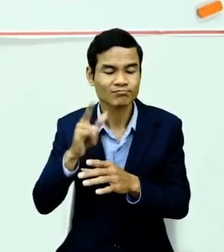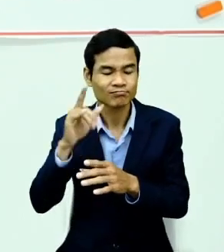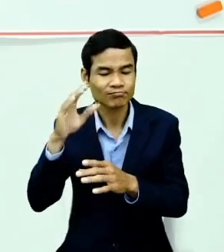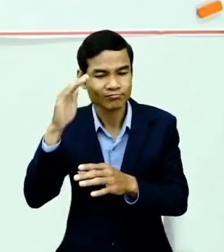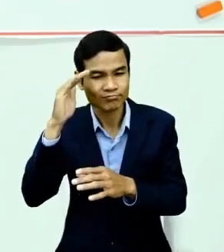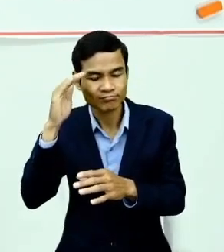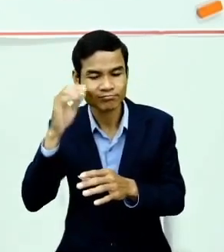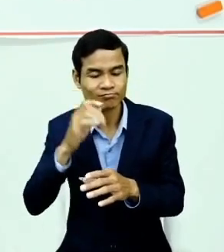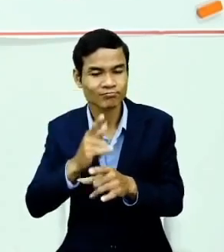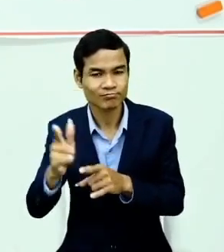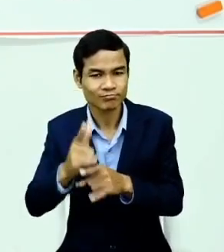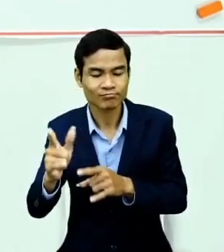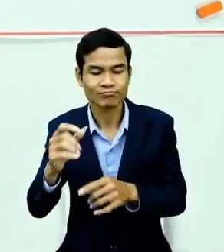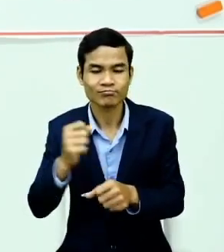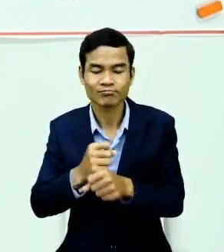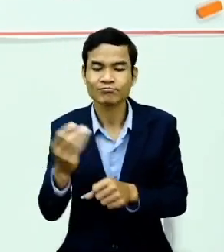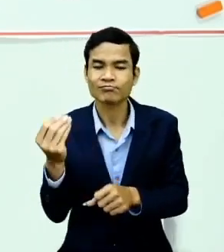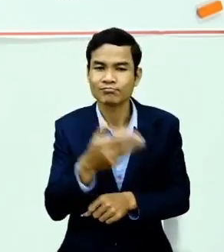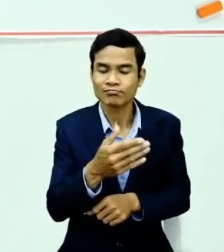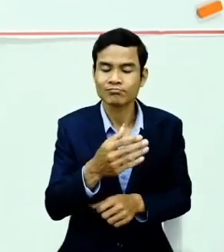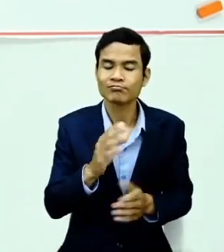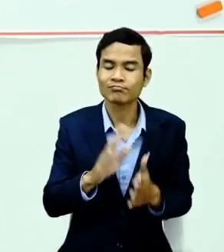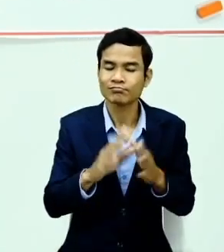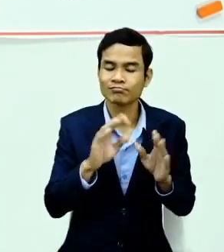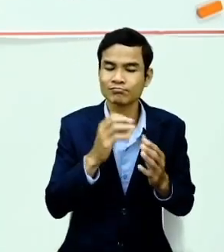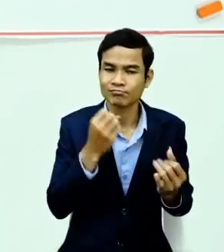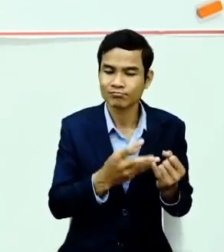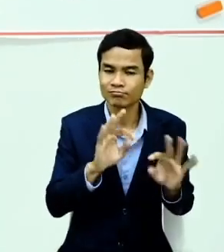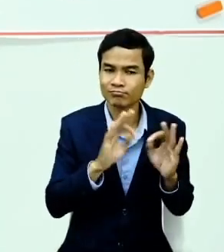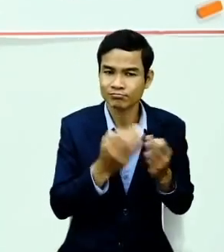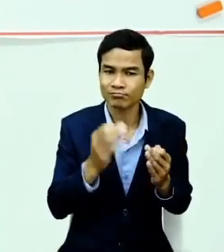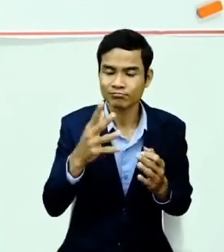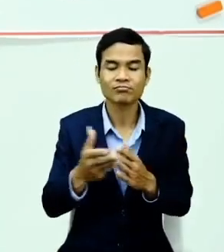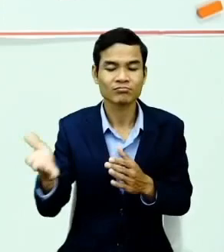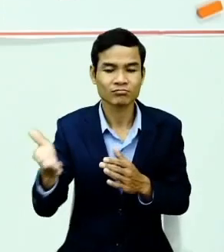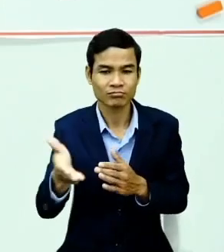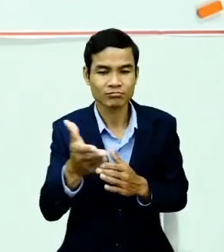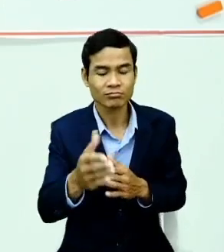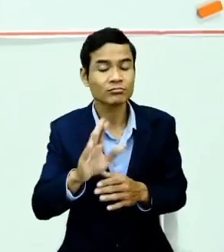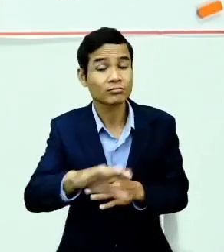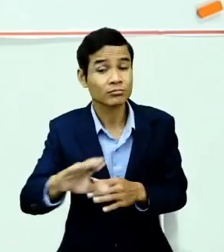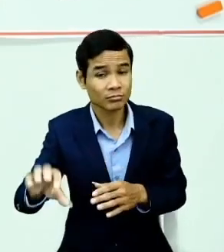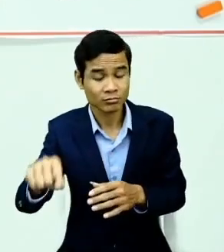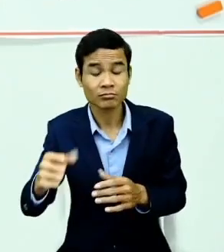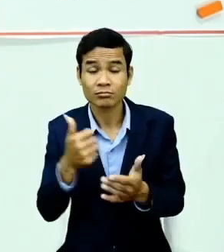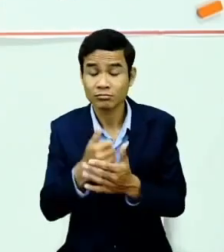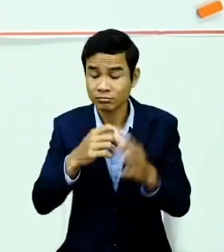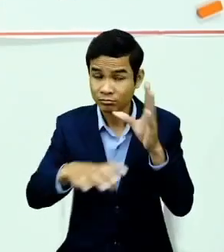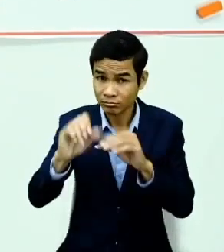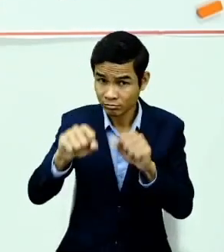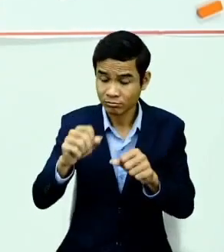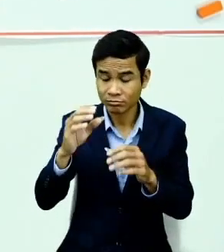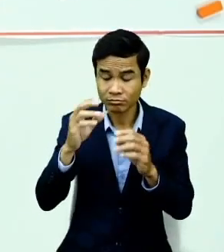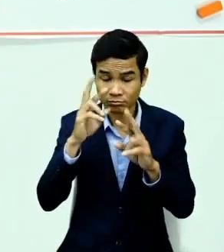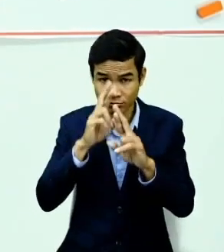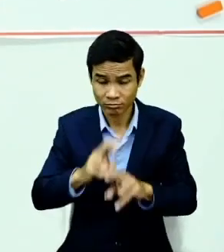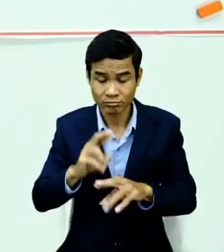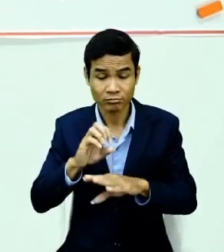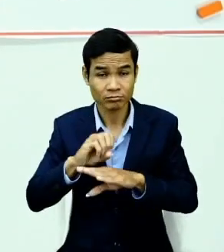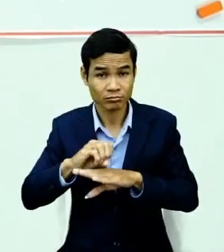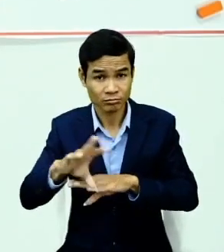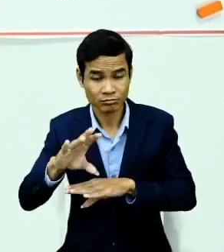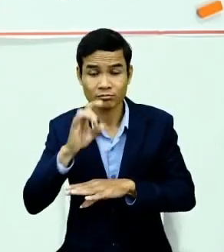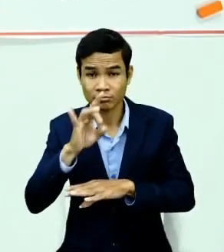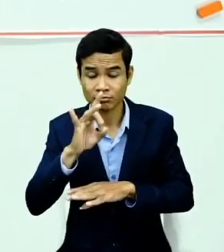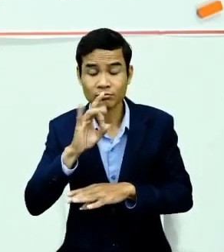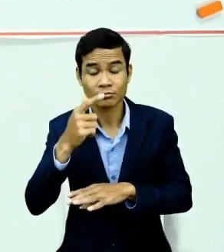cứ con nè cứ bốn nè chả tớ khật khom chả riêng sốt sắp đập bố mẹ là phụ mặt đai mình đá